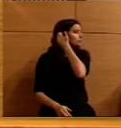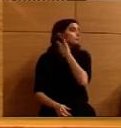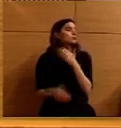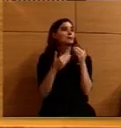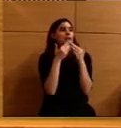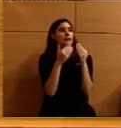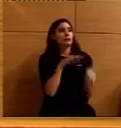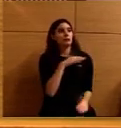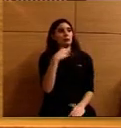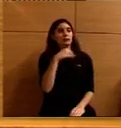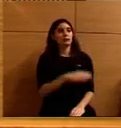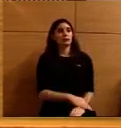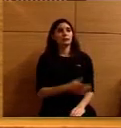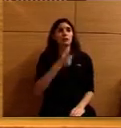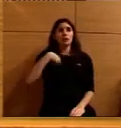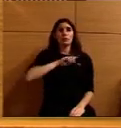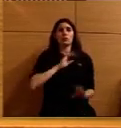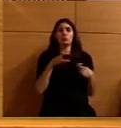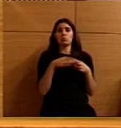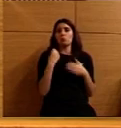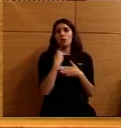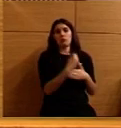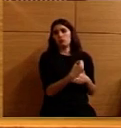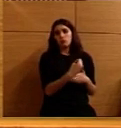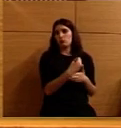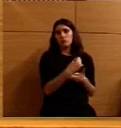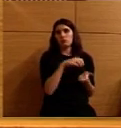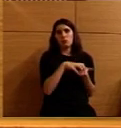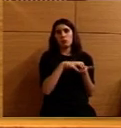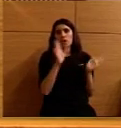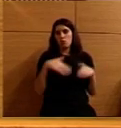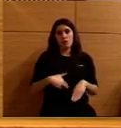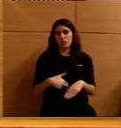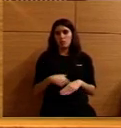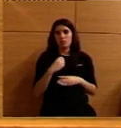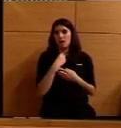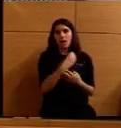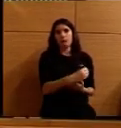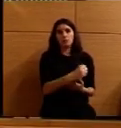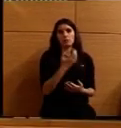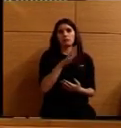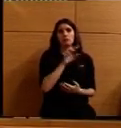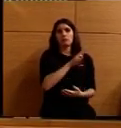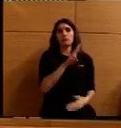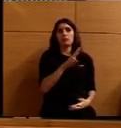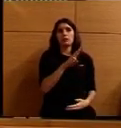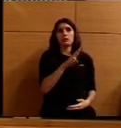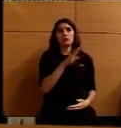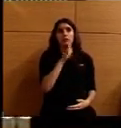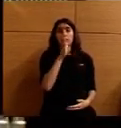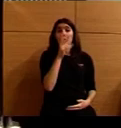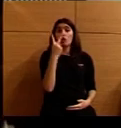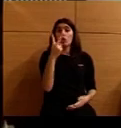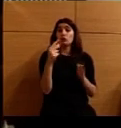Gràcies, senyor president. Nuestro grupo va a apoyar sin ningún tipo de resquicio la propuesta del Partido Popular porque dice